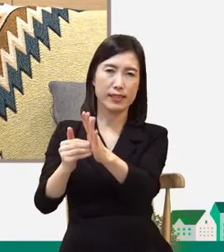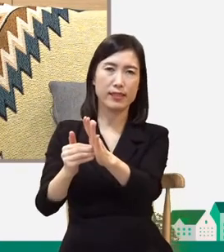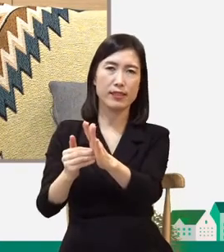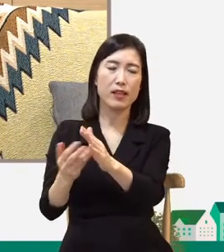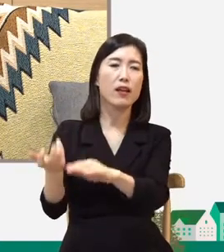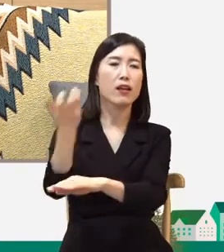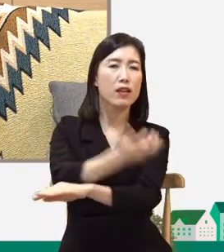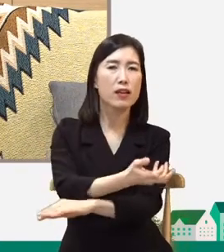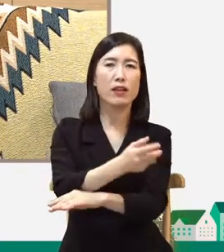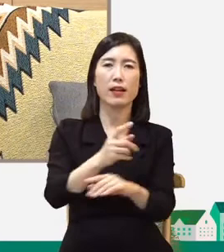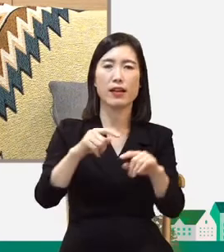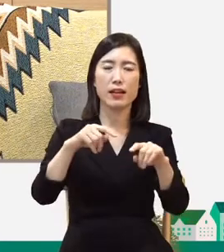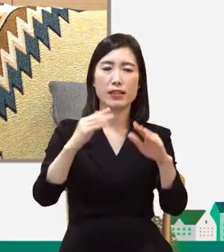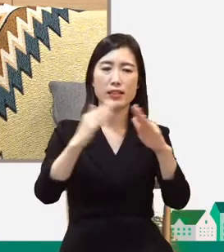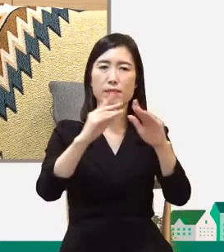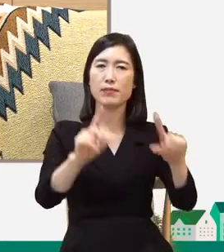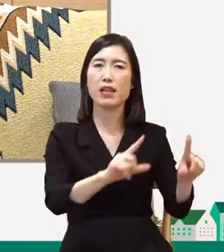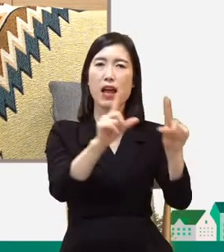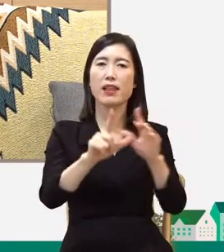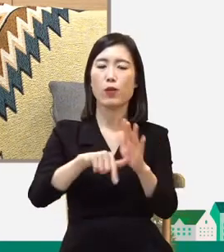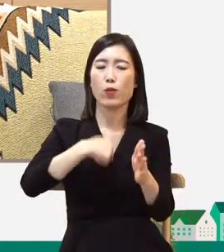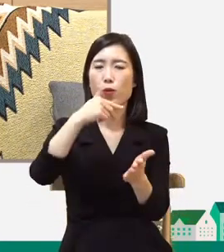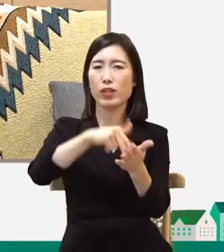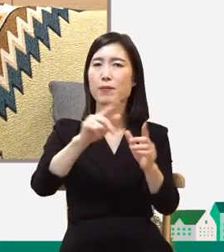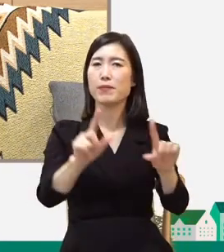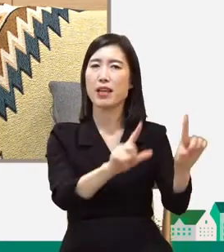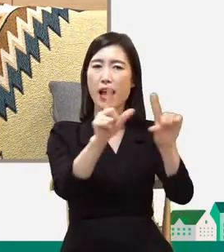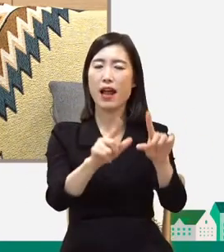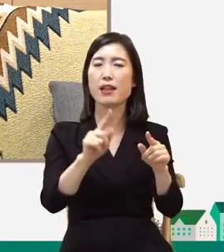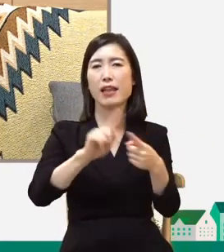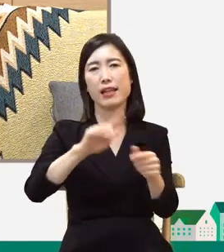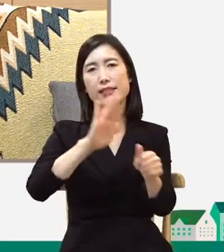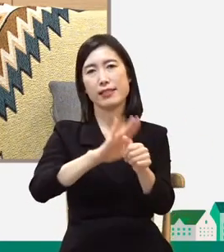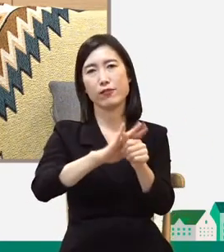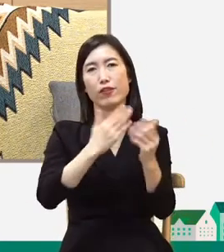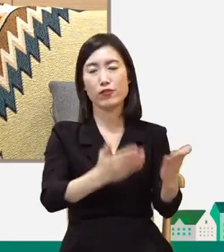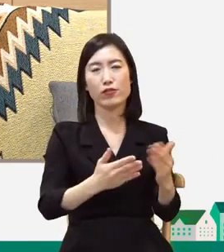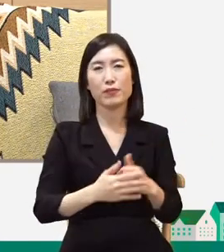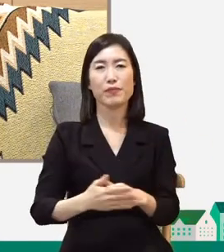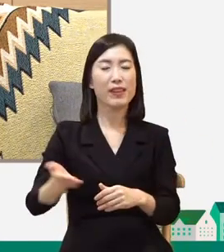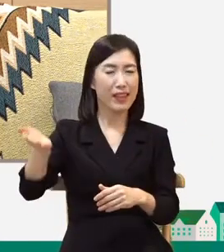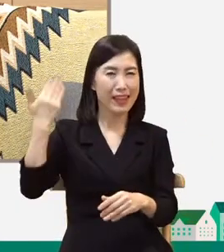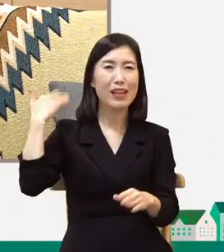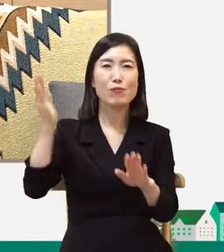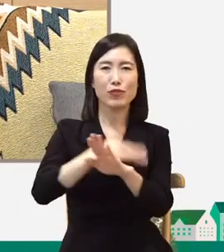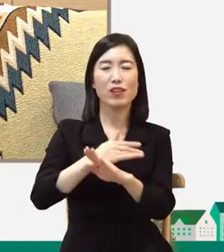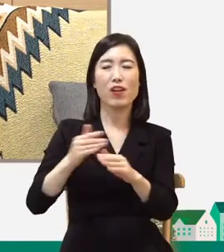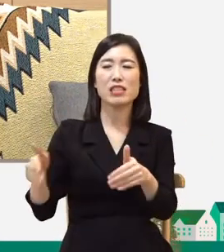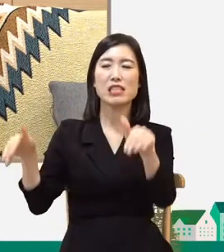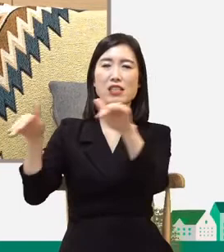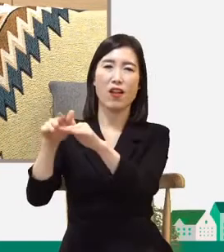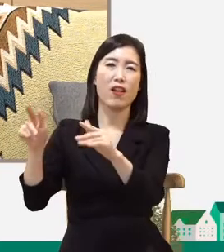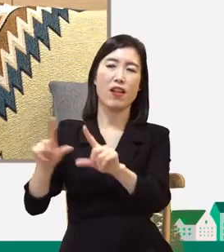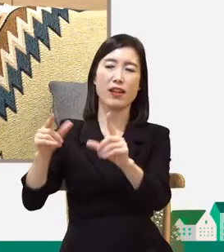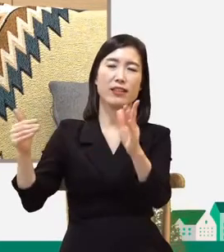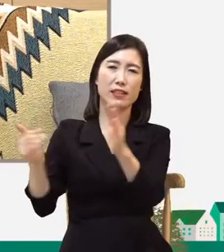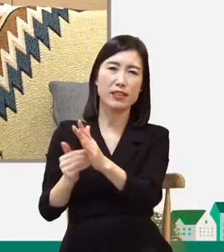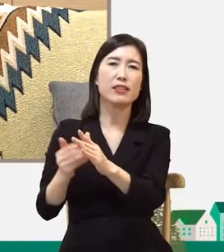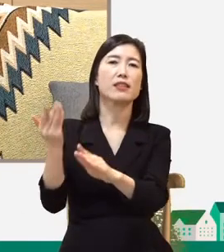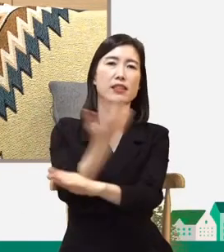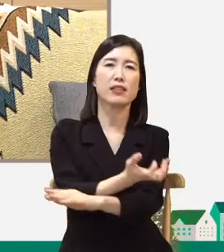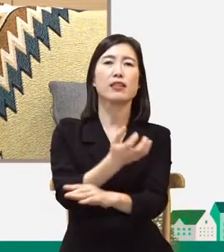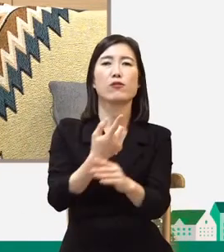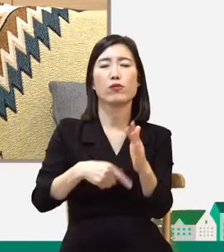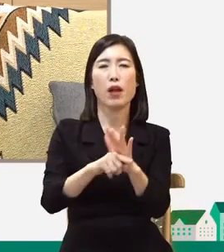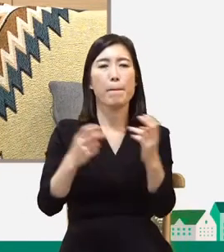중요하니까요. 그래서 그런 주거에 관련된 이제 문제를 오랫동안 그 시도해도 해보고 그러면서 우리나라에